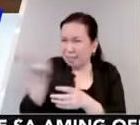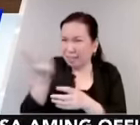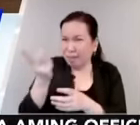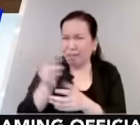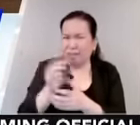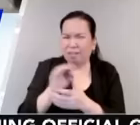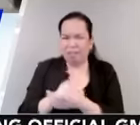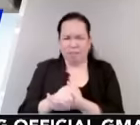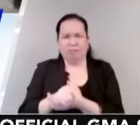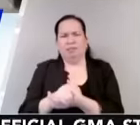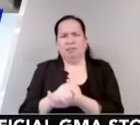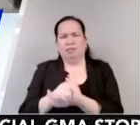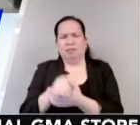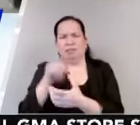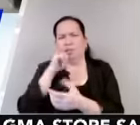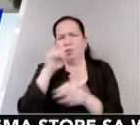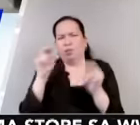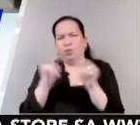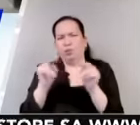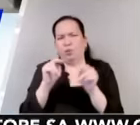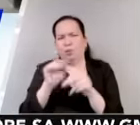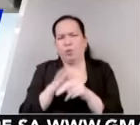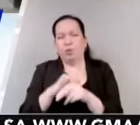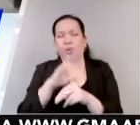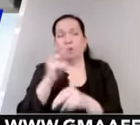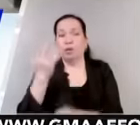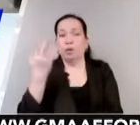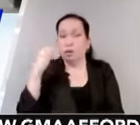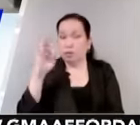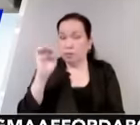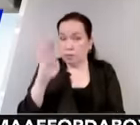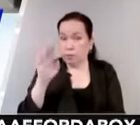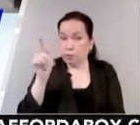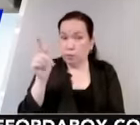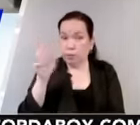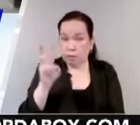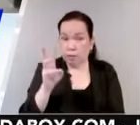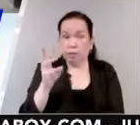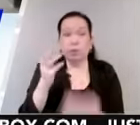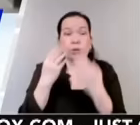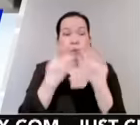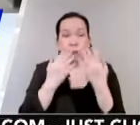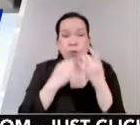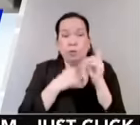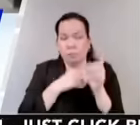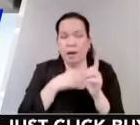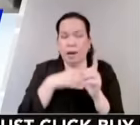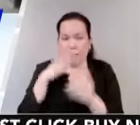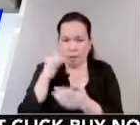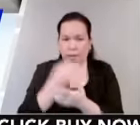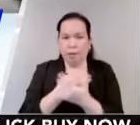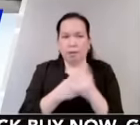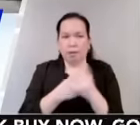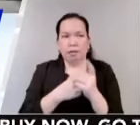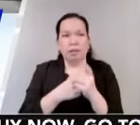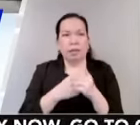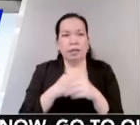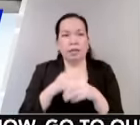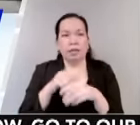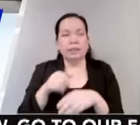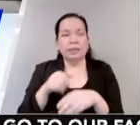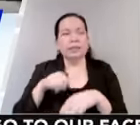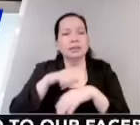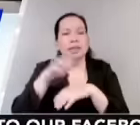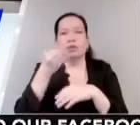na normal yun. Nung February 26 po, birthday po ni nagpadala po ako ng pagkain doon para